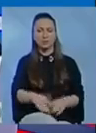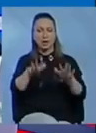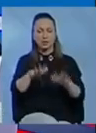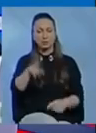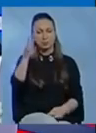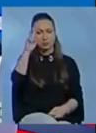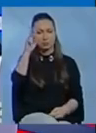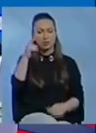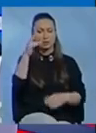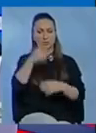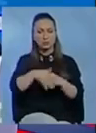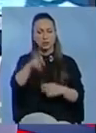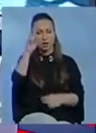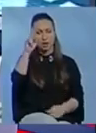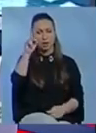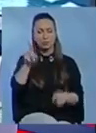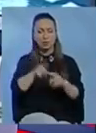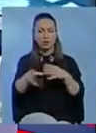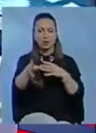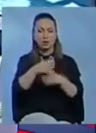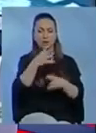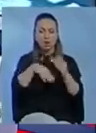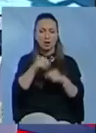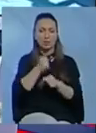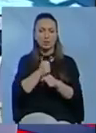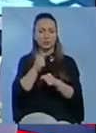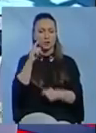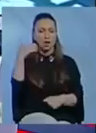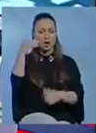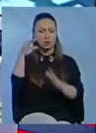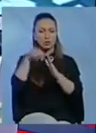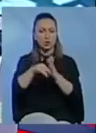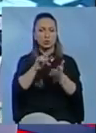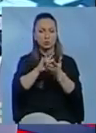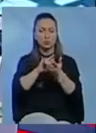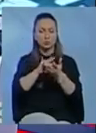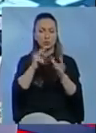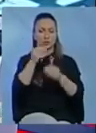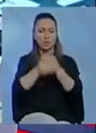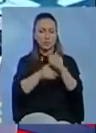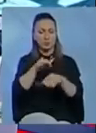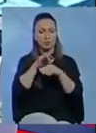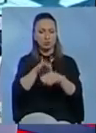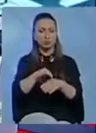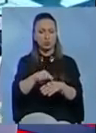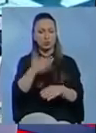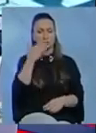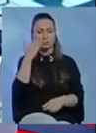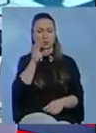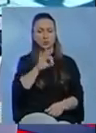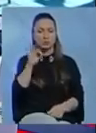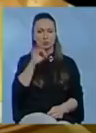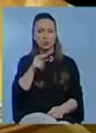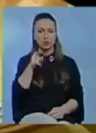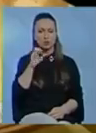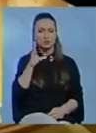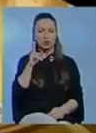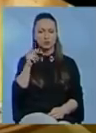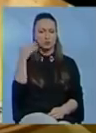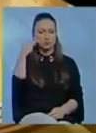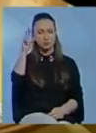ადგილობრივი მთავრობა ცენტრალურ ხელისუფლებასთან ერთად ყველაფერს გააკეთებს, რომ აჭარაში ტურისტულმა სეზონმა წარმატებით ჩაიაროს. განცხადება ამის შესახებ თორნიკე რიჟვაძემ